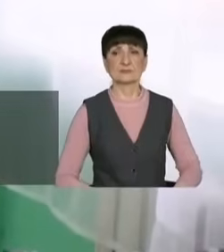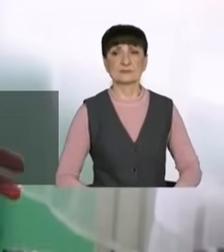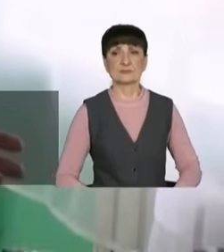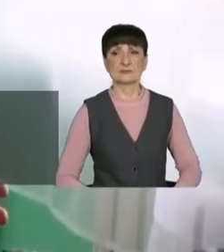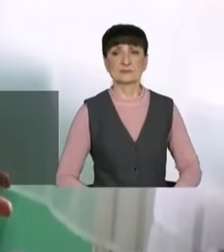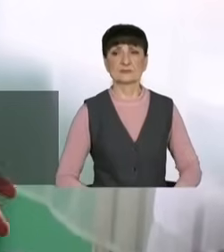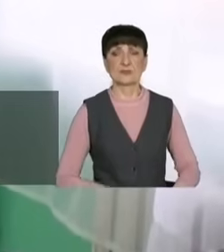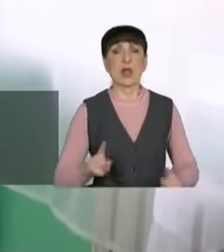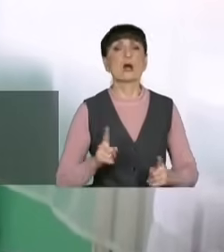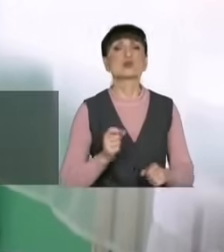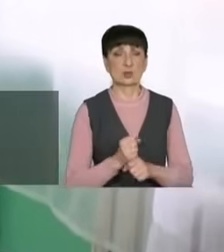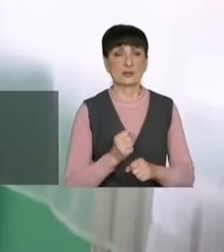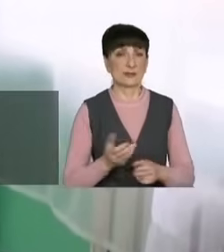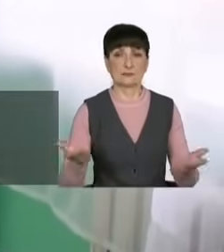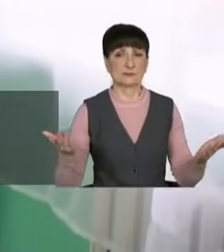Мысли о чем, сам не